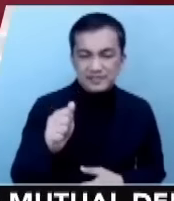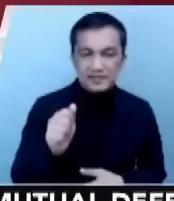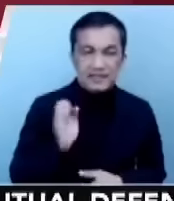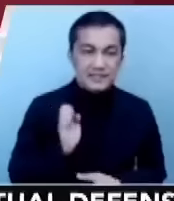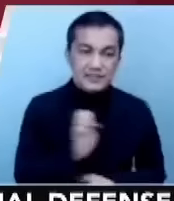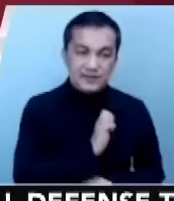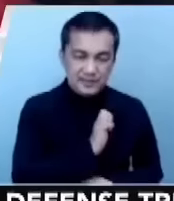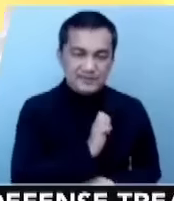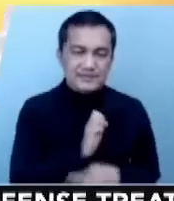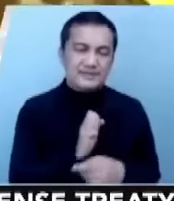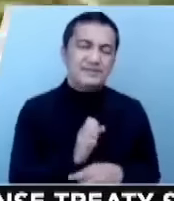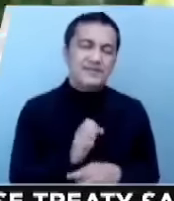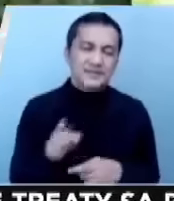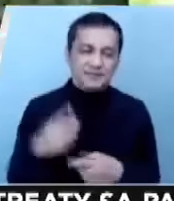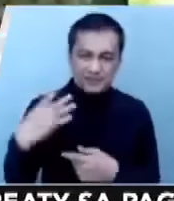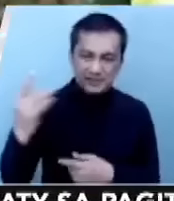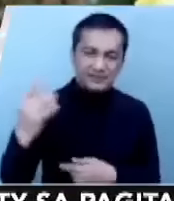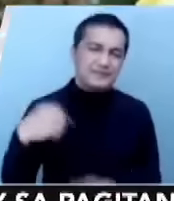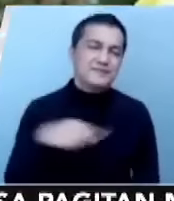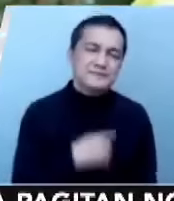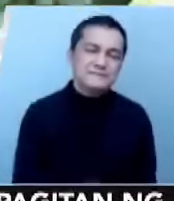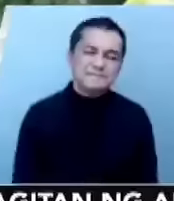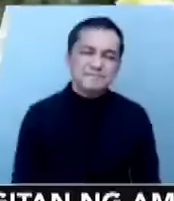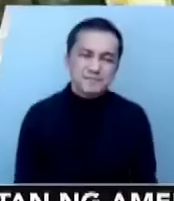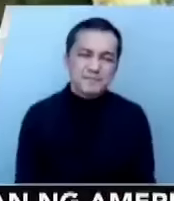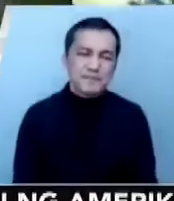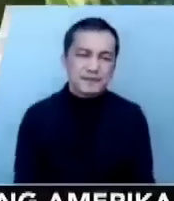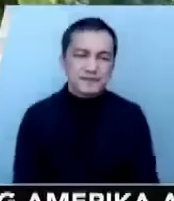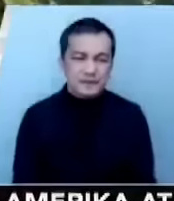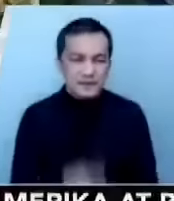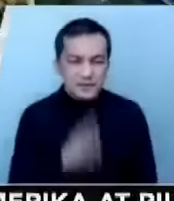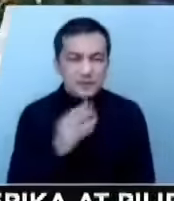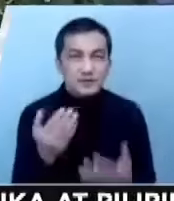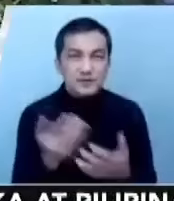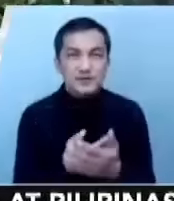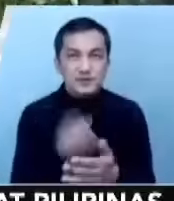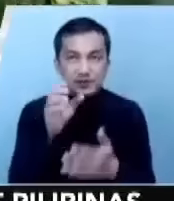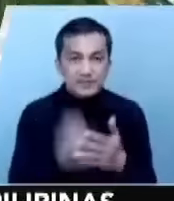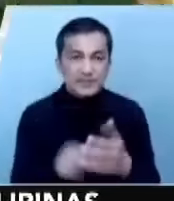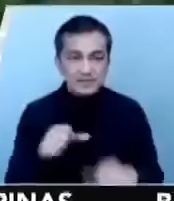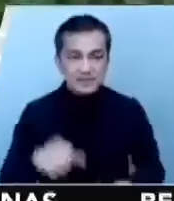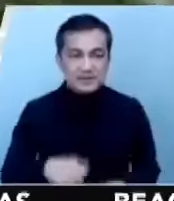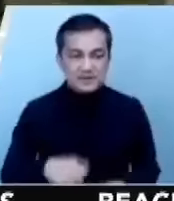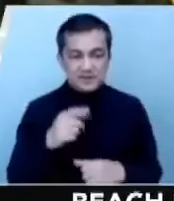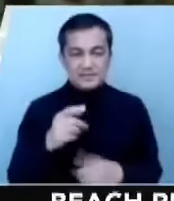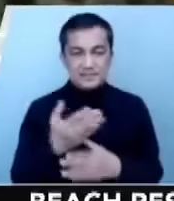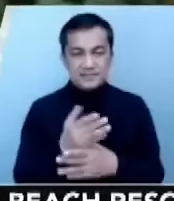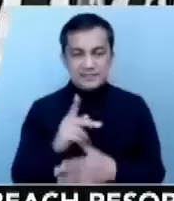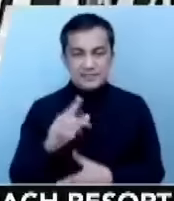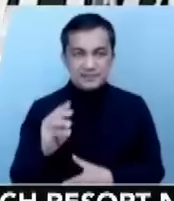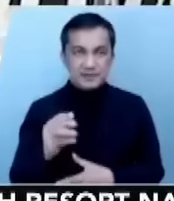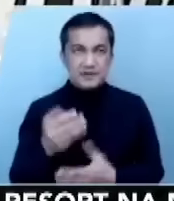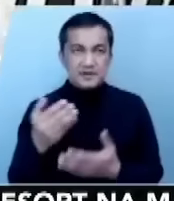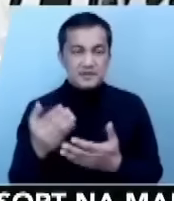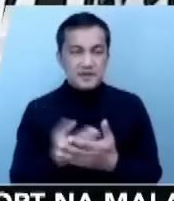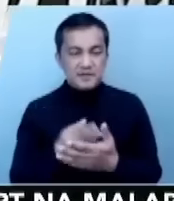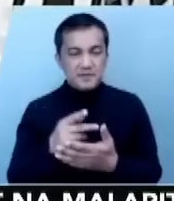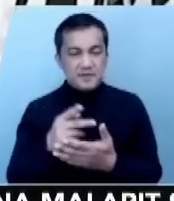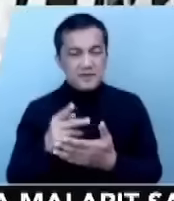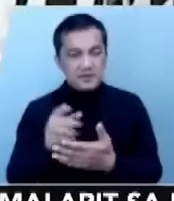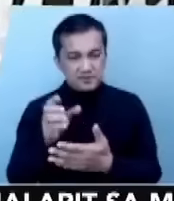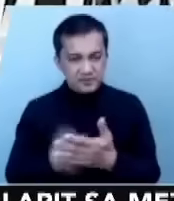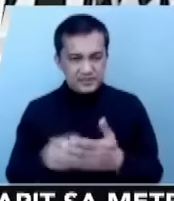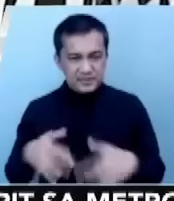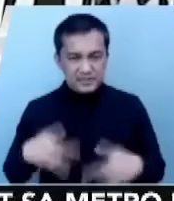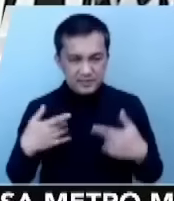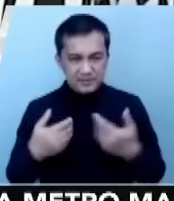dahil pinili nila kami. Speaking of new chapter, proud din shinare ni Kim ang bagong yugto ng kanyang buhay after ng breakup nila